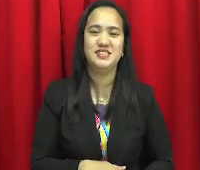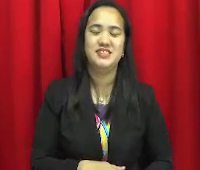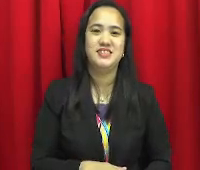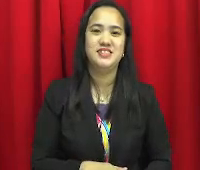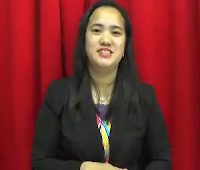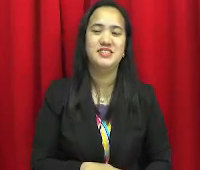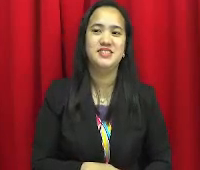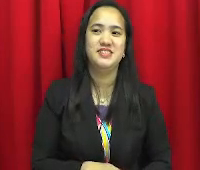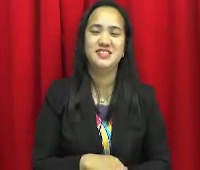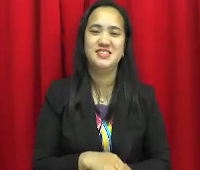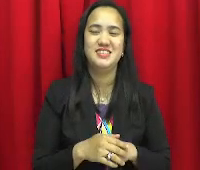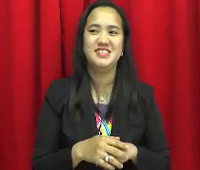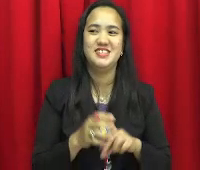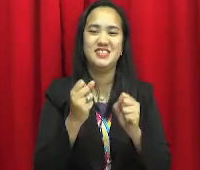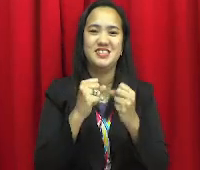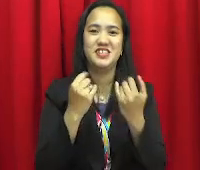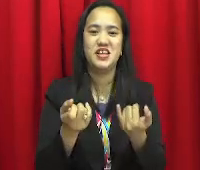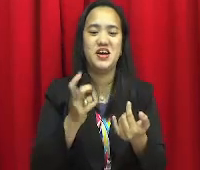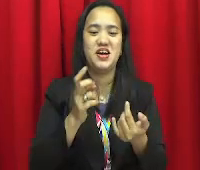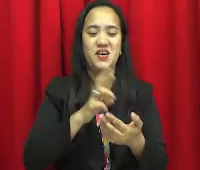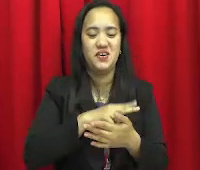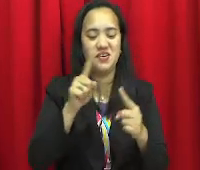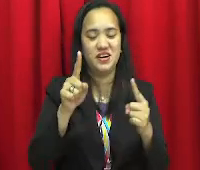yung middle name mo.